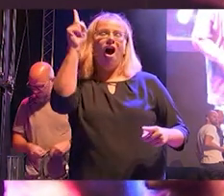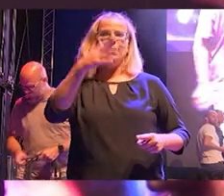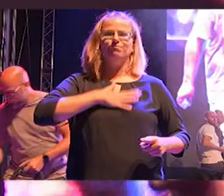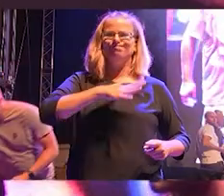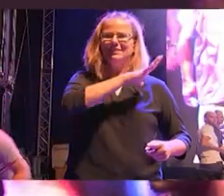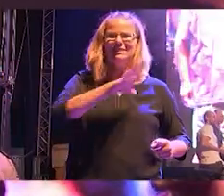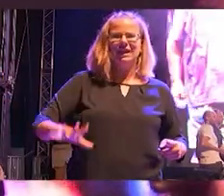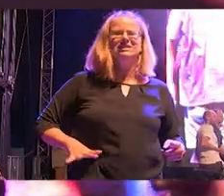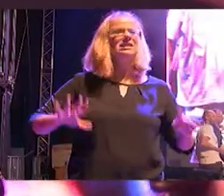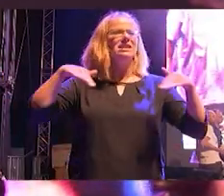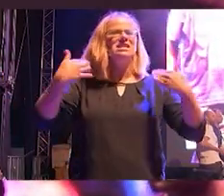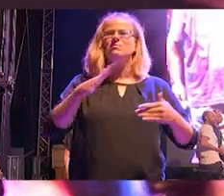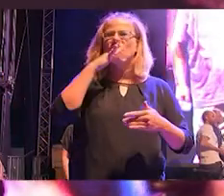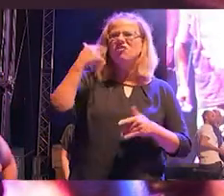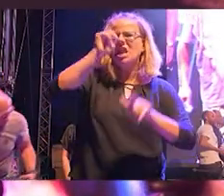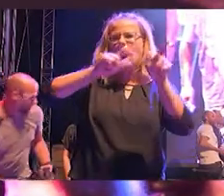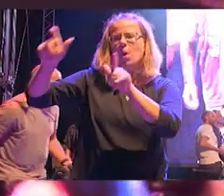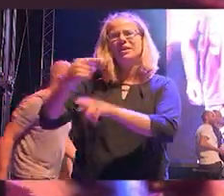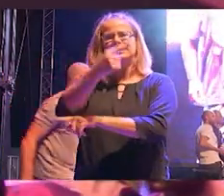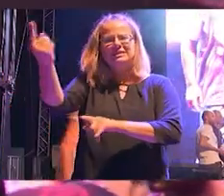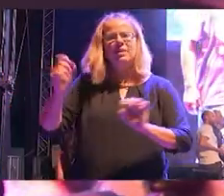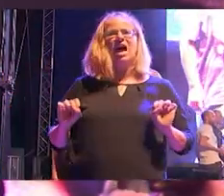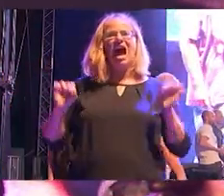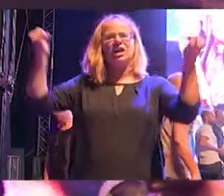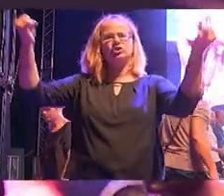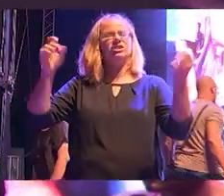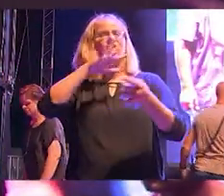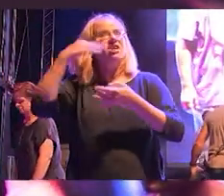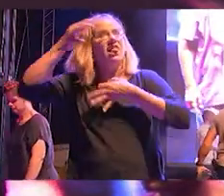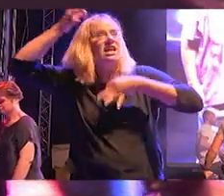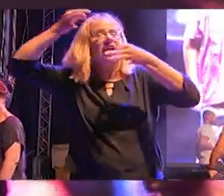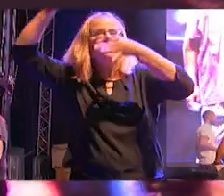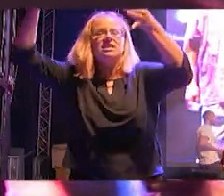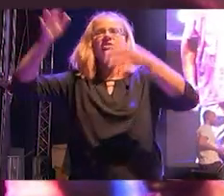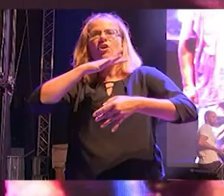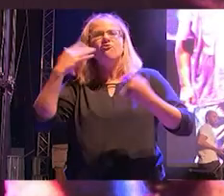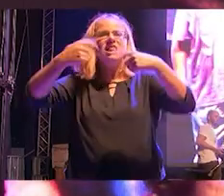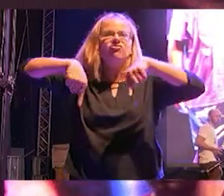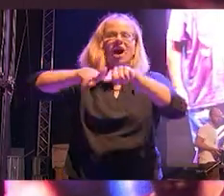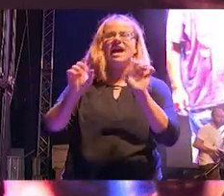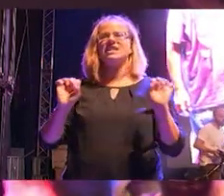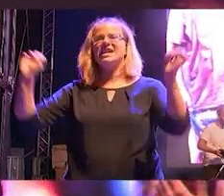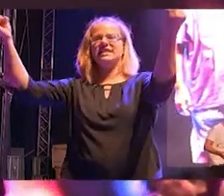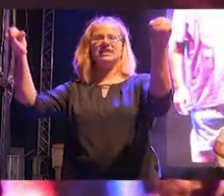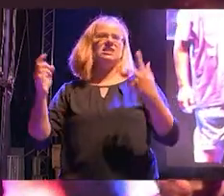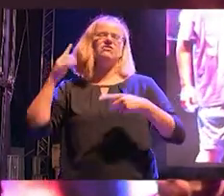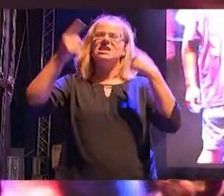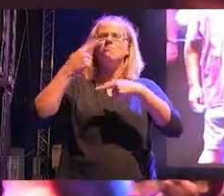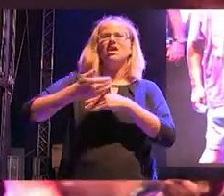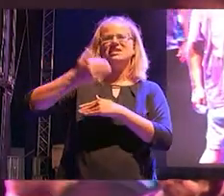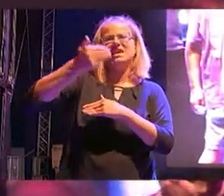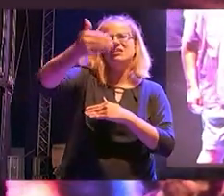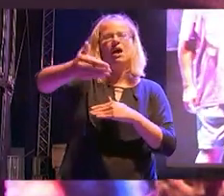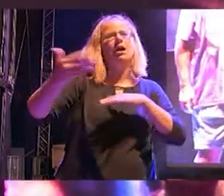so unfassbar viele engagierte und kreative Köpfe, Vereine und Initiativen, die sich jeden Tag unter